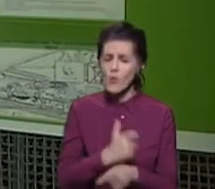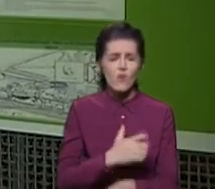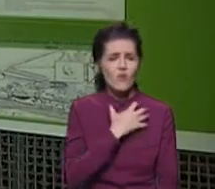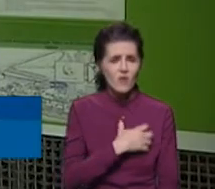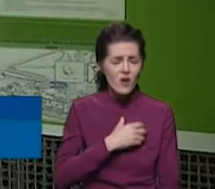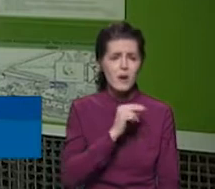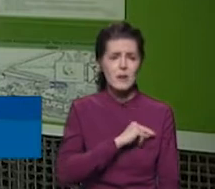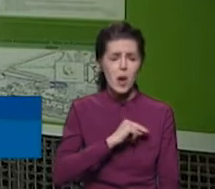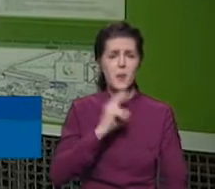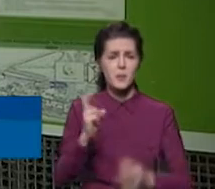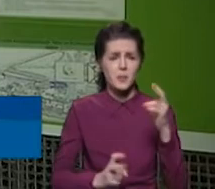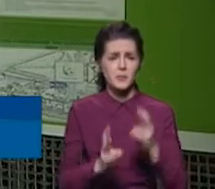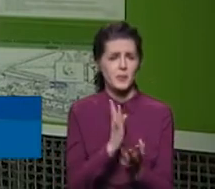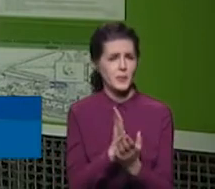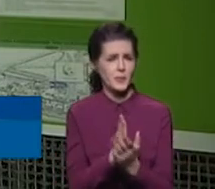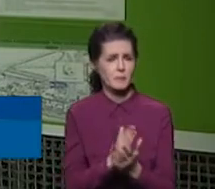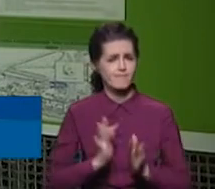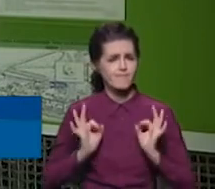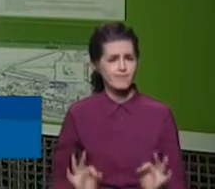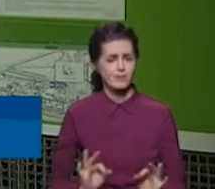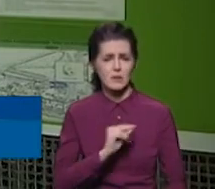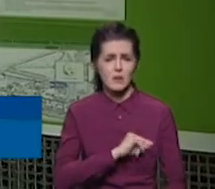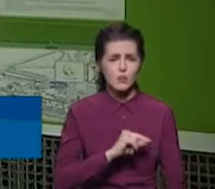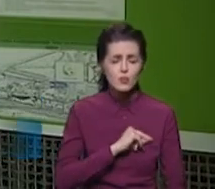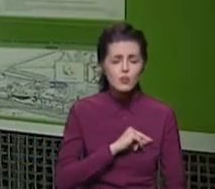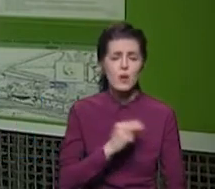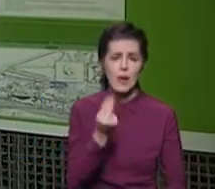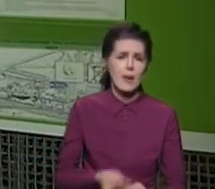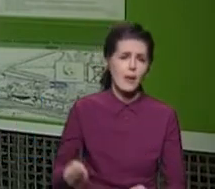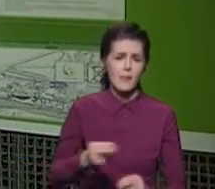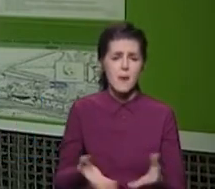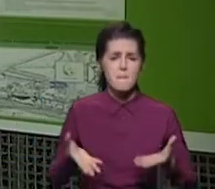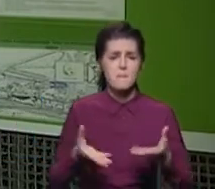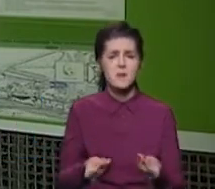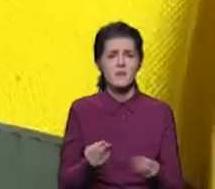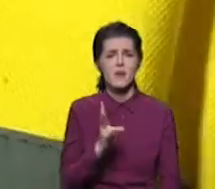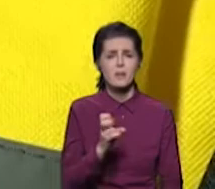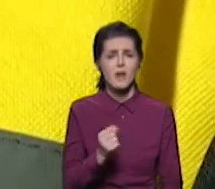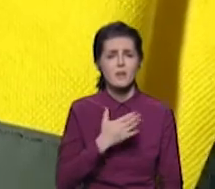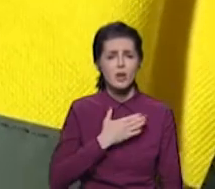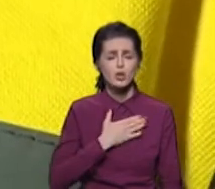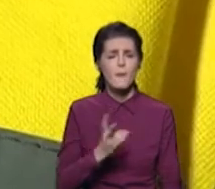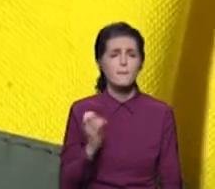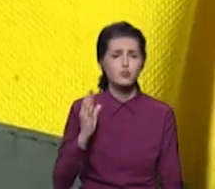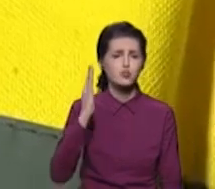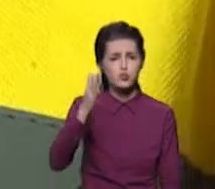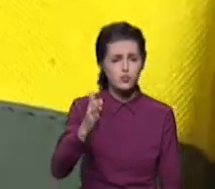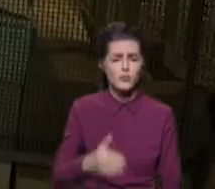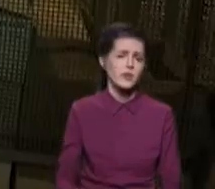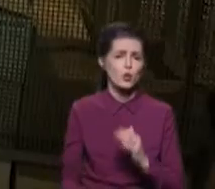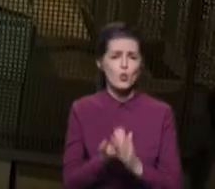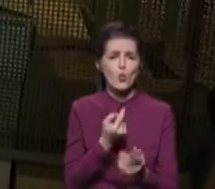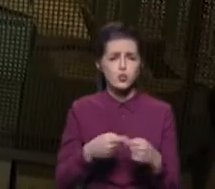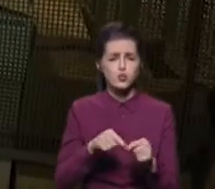предприятия, стабильная работа предприятия, конечно же, и это повлияет на наше будущее. У нас создался новый